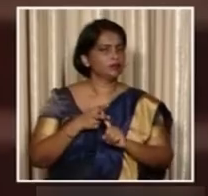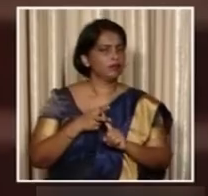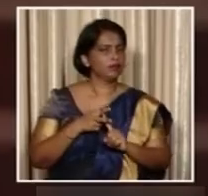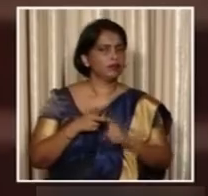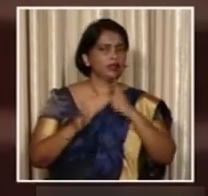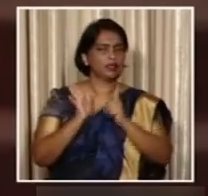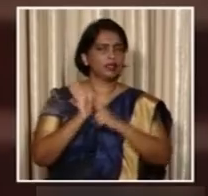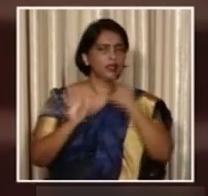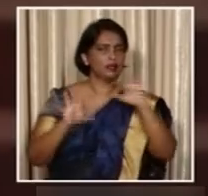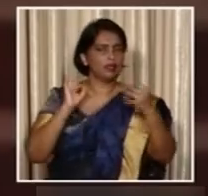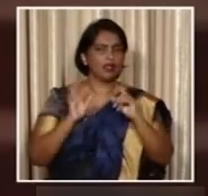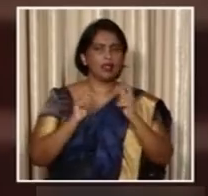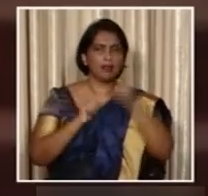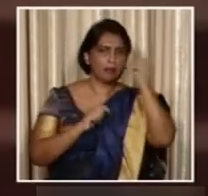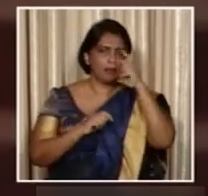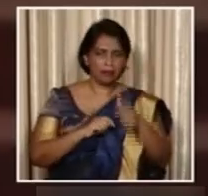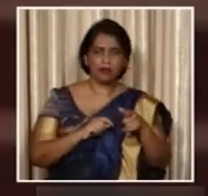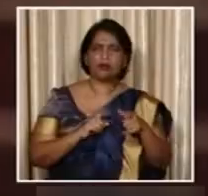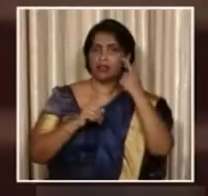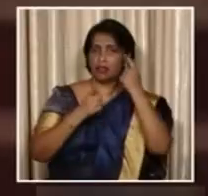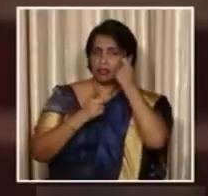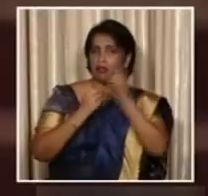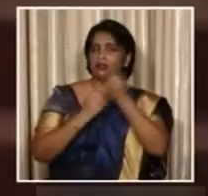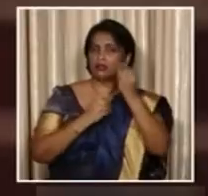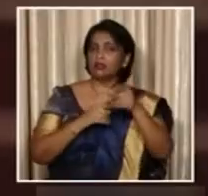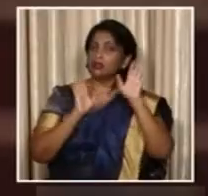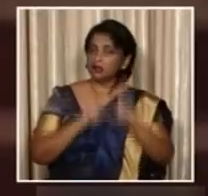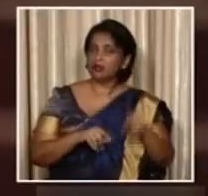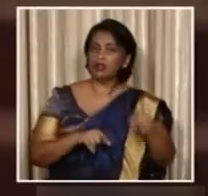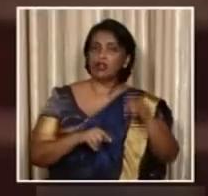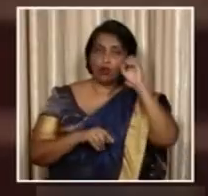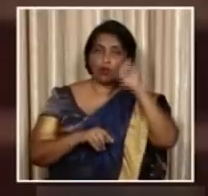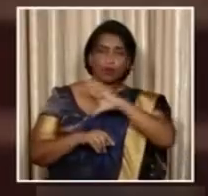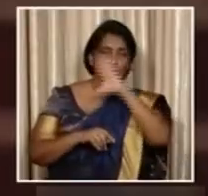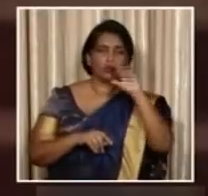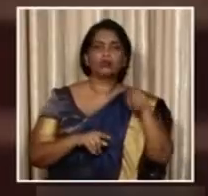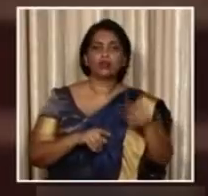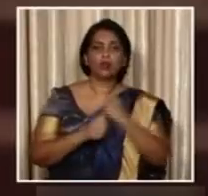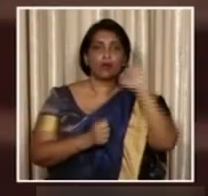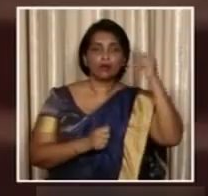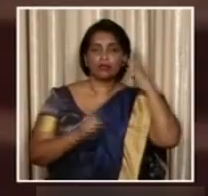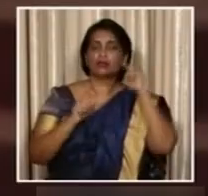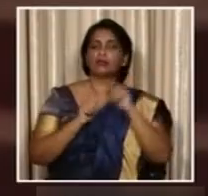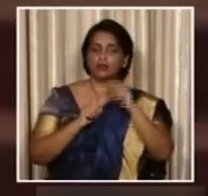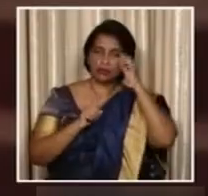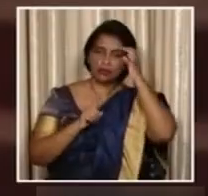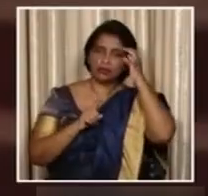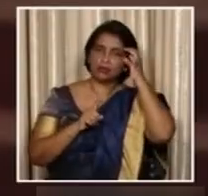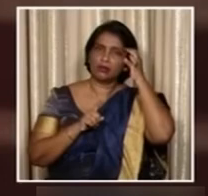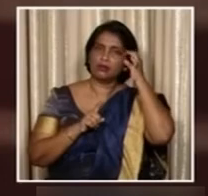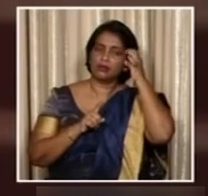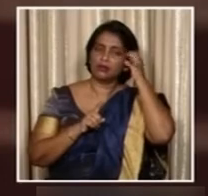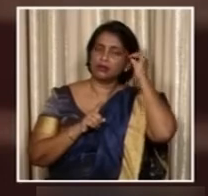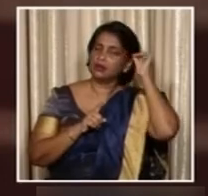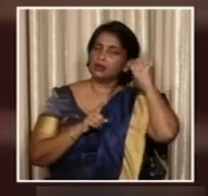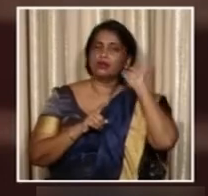වතුකම් කරුවන්ගේ පඩි සම්බන්ධව ස්ටේ ඔර්ඩර්ස් දෙකක් අවදි වෙලා තියෙනවා. හැබැයි දැන් උදේ වරුවම අපි කතා කරන්නේ පොලිස් ප්‍රතිගීක. මේක මීට පෙරත් මං